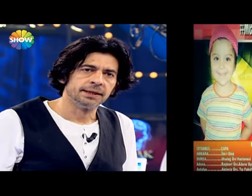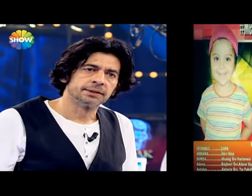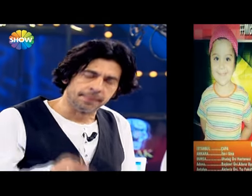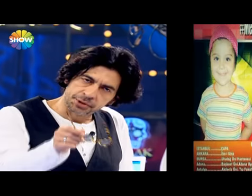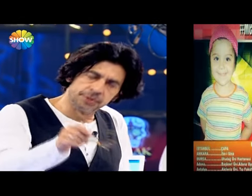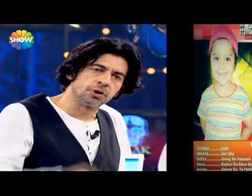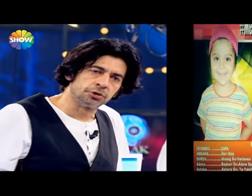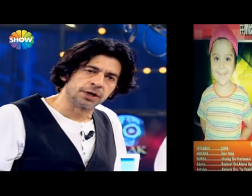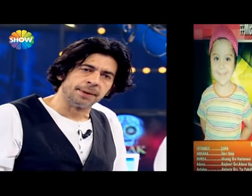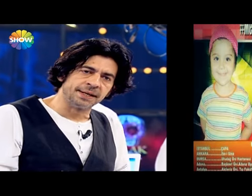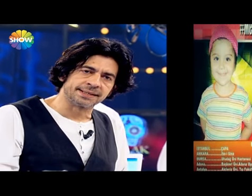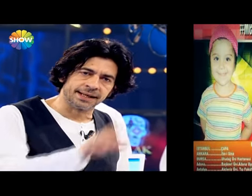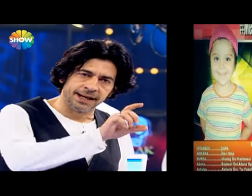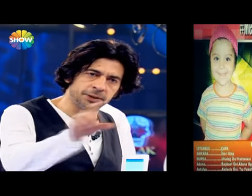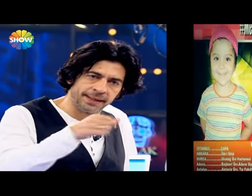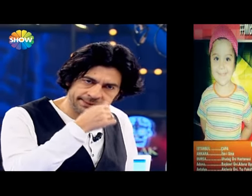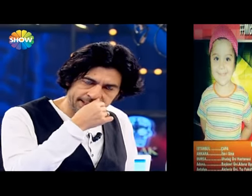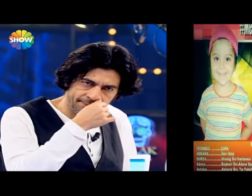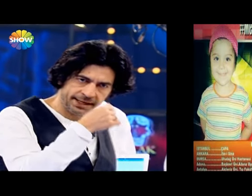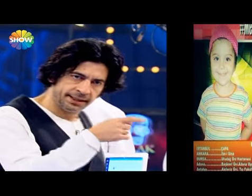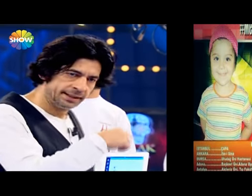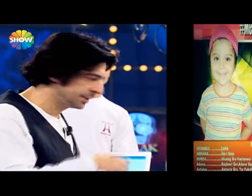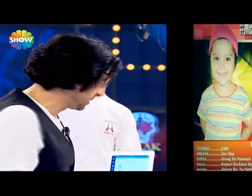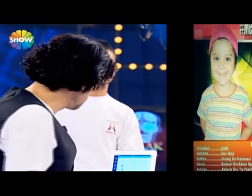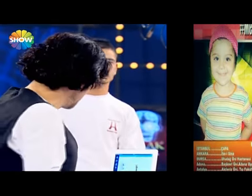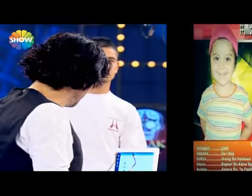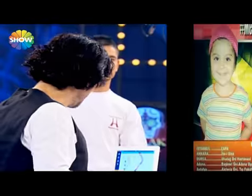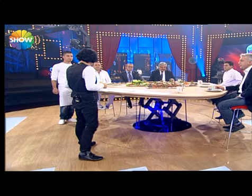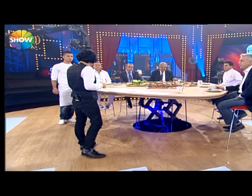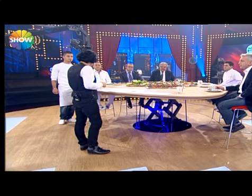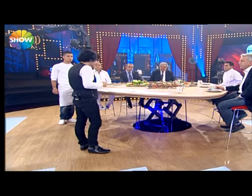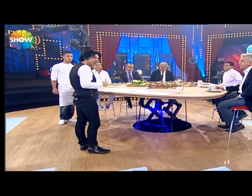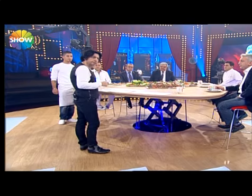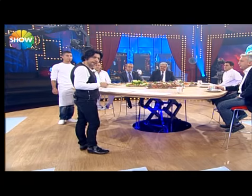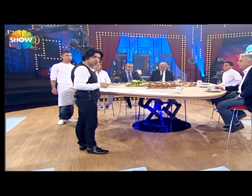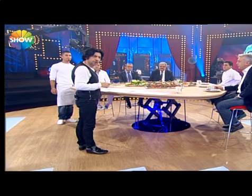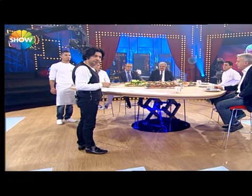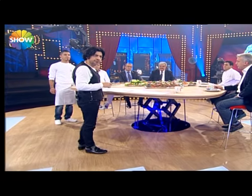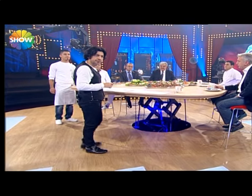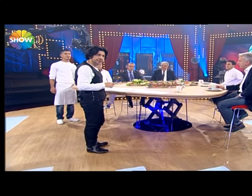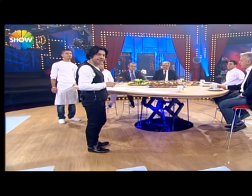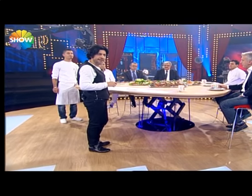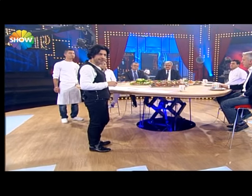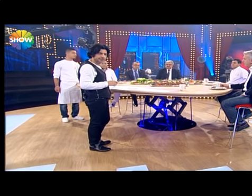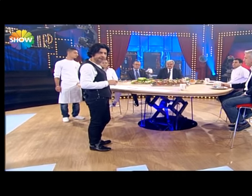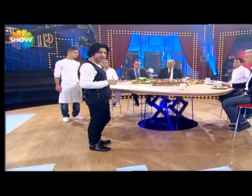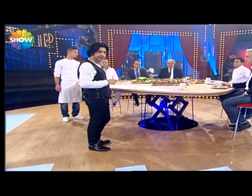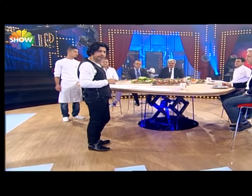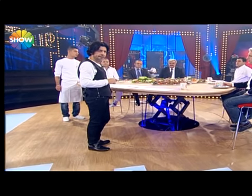Lütfen. Tamam, şimdi gördük ama birazdan alt bantta ve Twitter üzerinde de benim son attığım tweette de